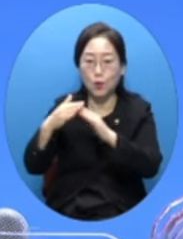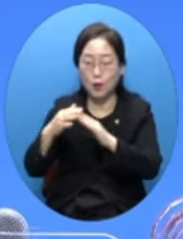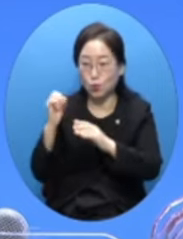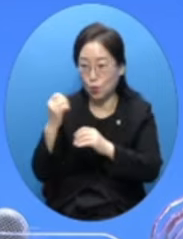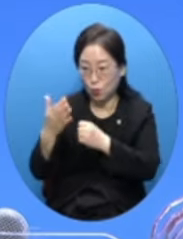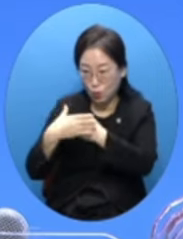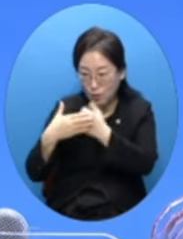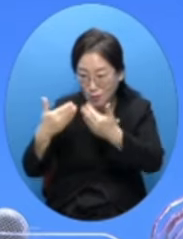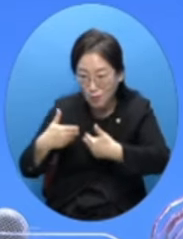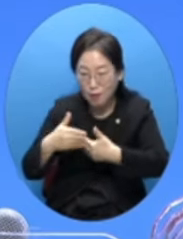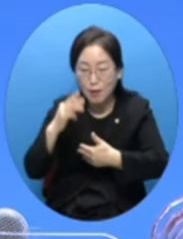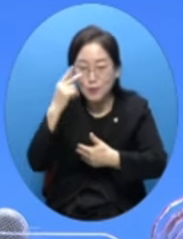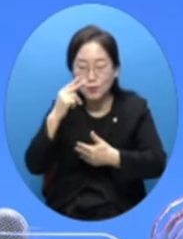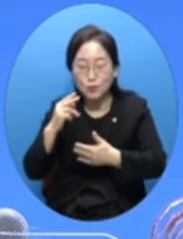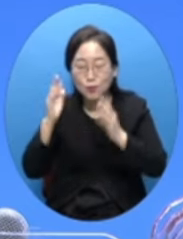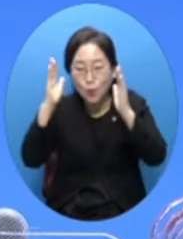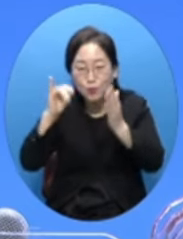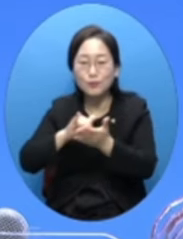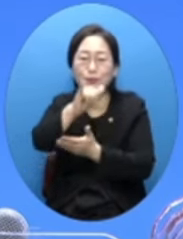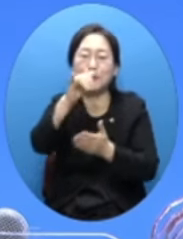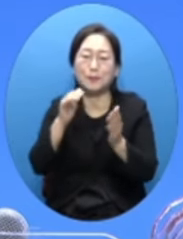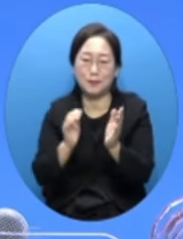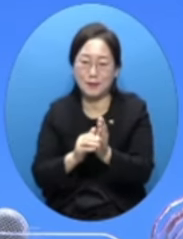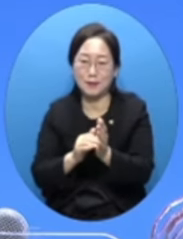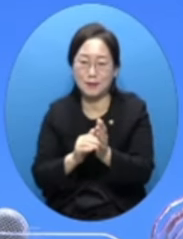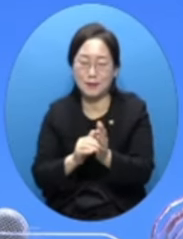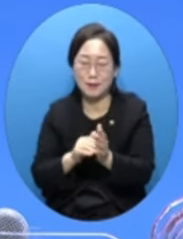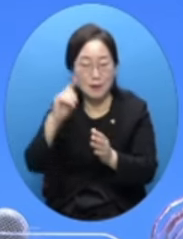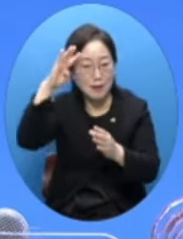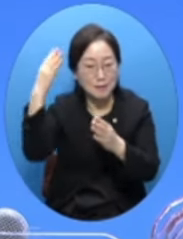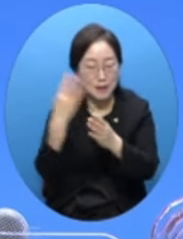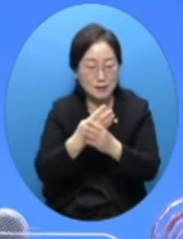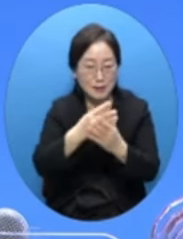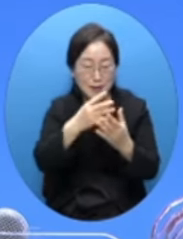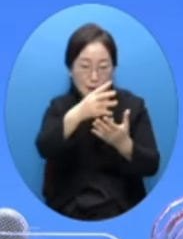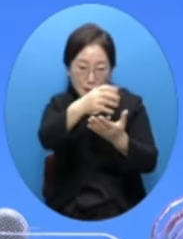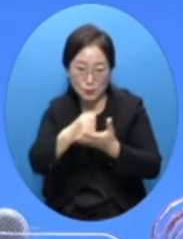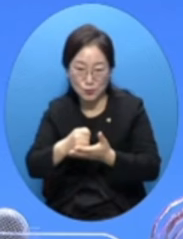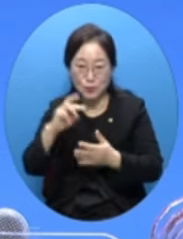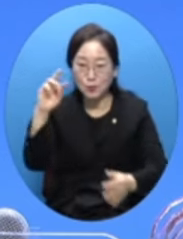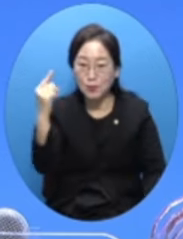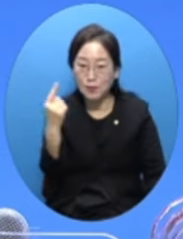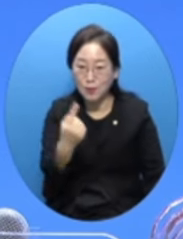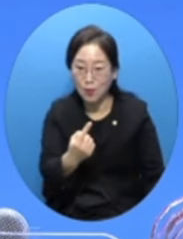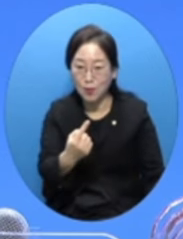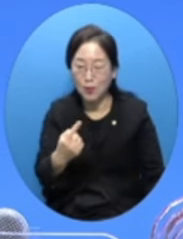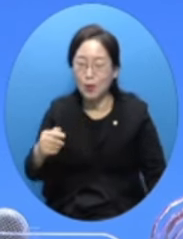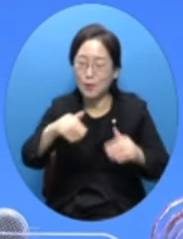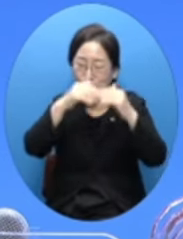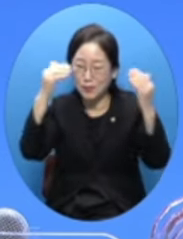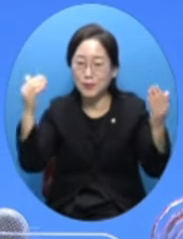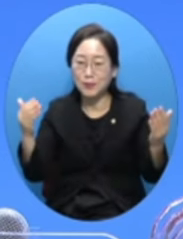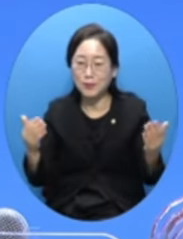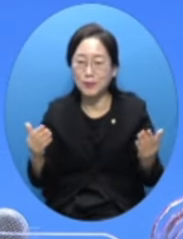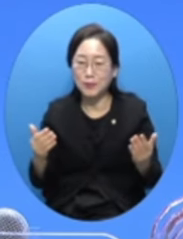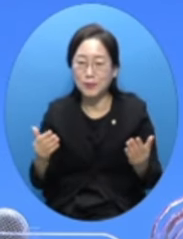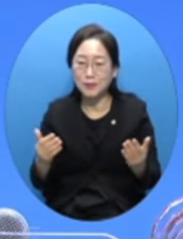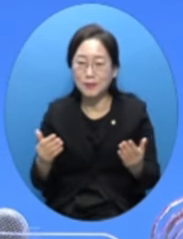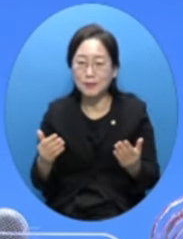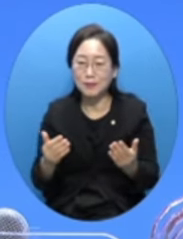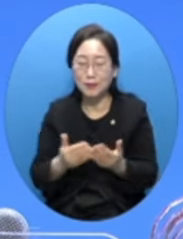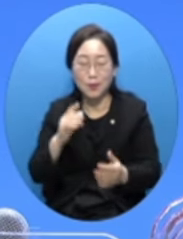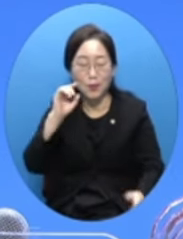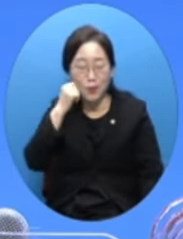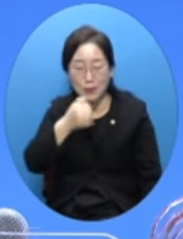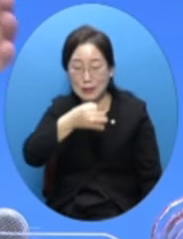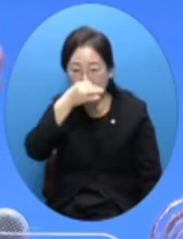됐습니다. 그 미국에 가서 유학 가서 이제 박사 받고 돌아오면 이 모든 어렵고